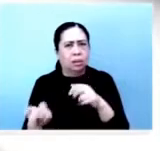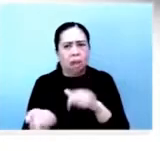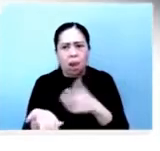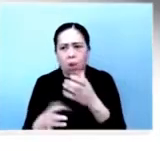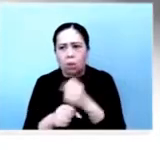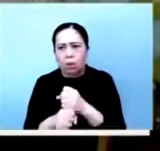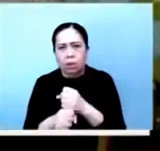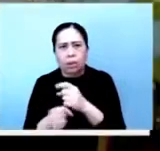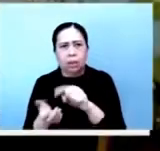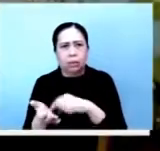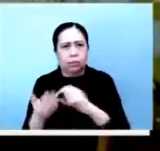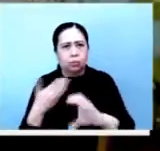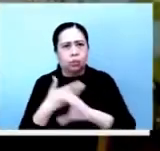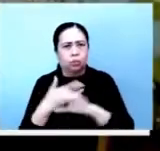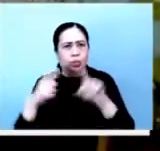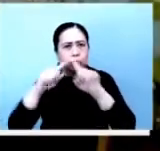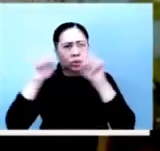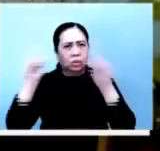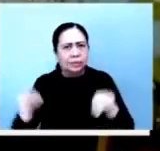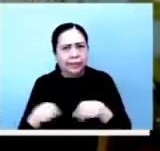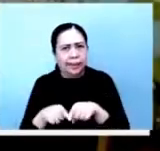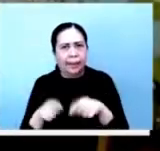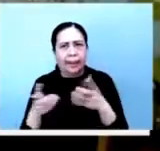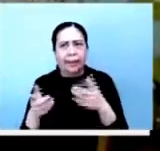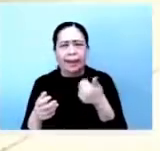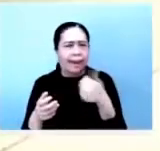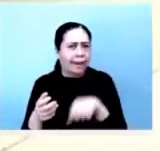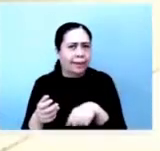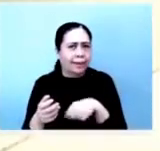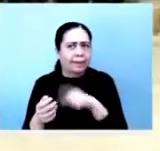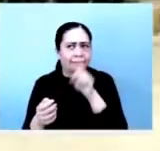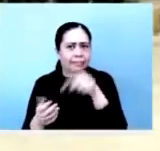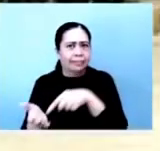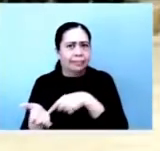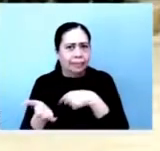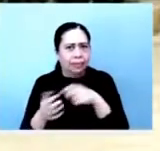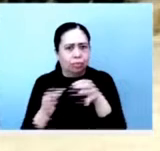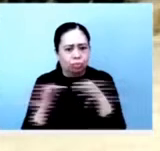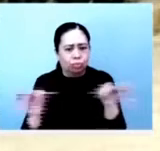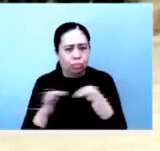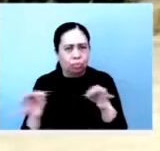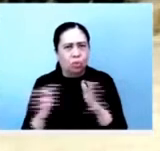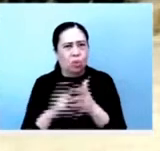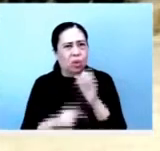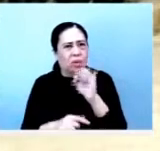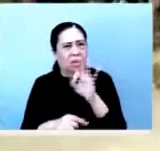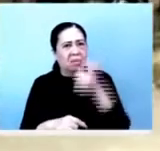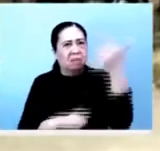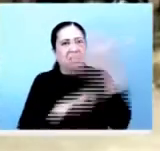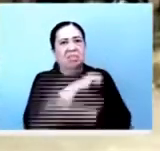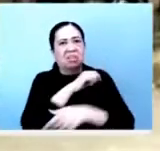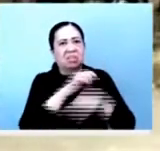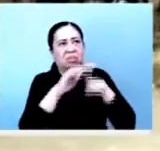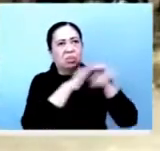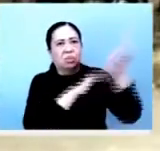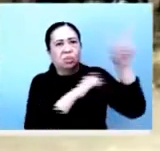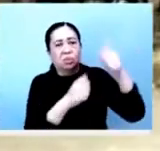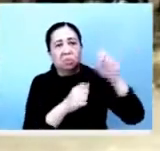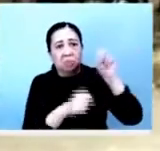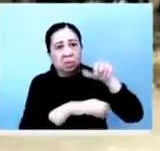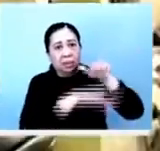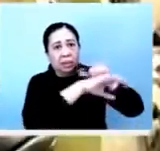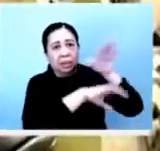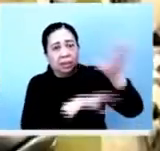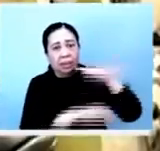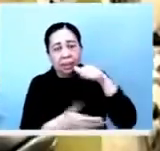o kontrata o anumang demand to pay. Attorney, paano kapag nasa ibang bansa ang nangutang? Pwede po ba siyang padala ng